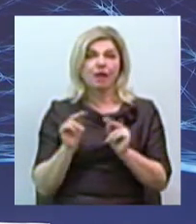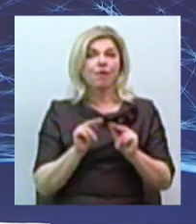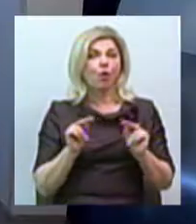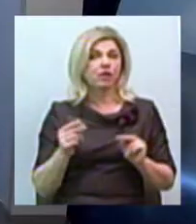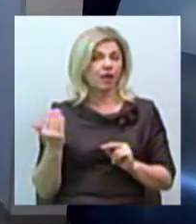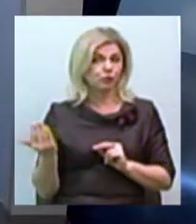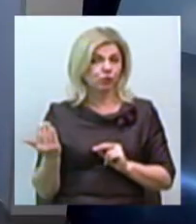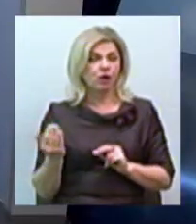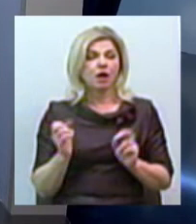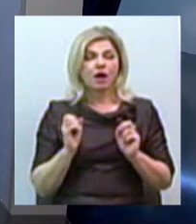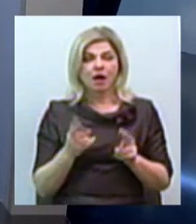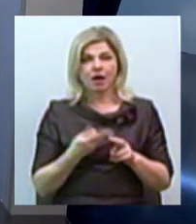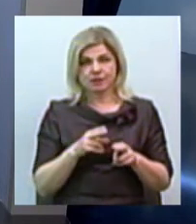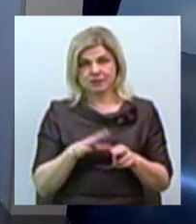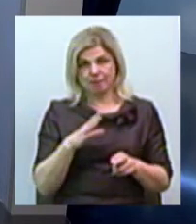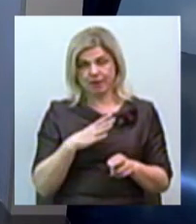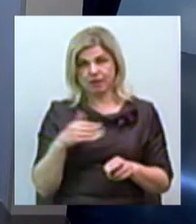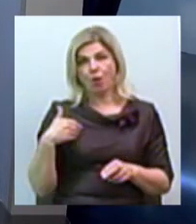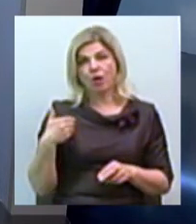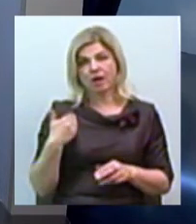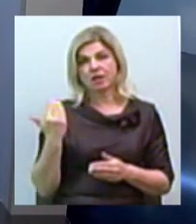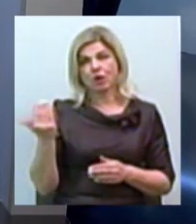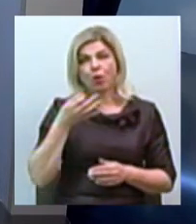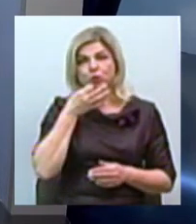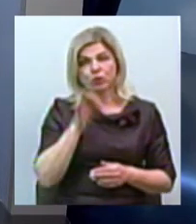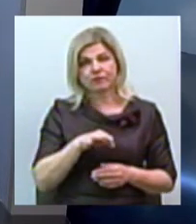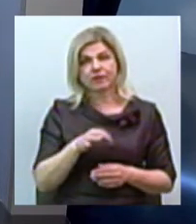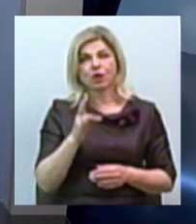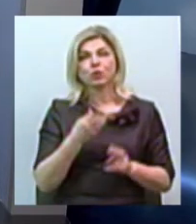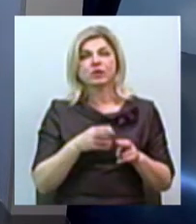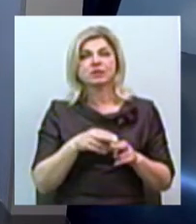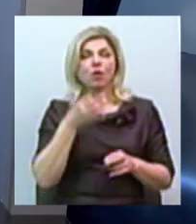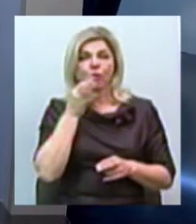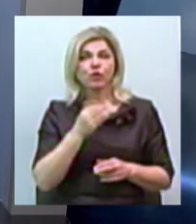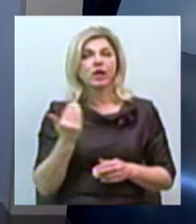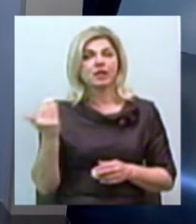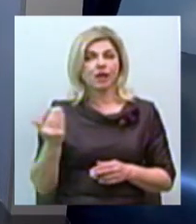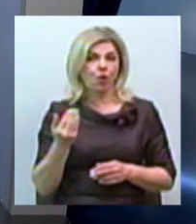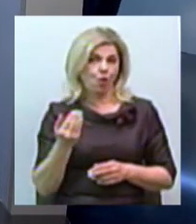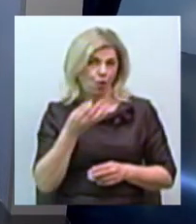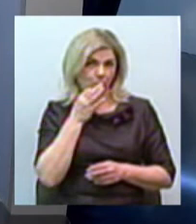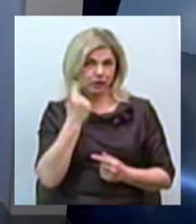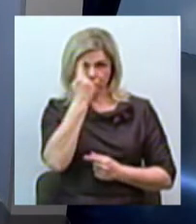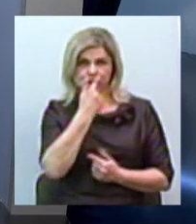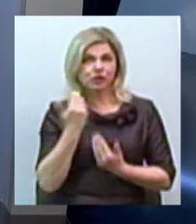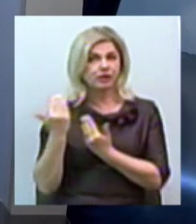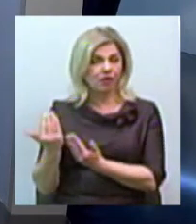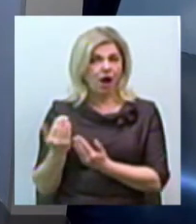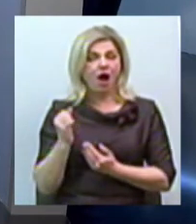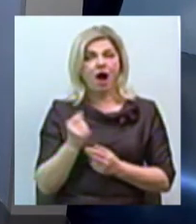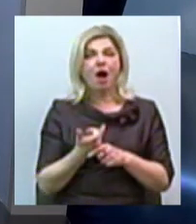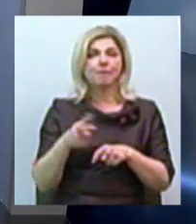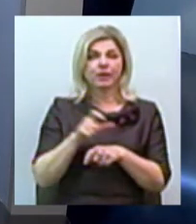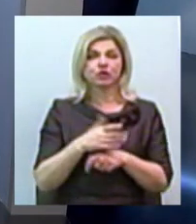наскільки це було корисним в її досвіді, але це буде, досвід лише пані Олени. А взагалі-то переважна більшість наших вчителів,